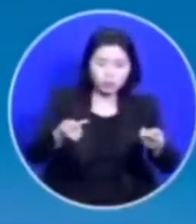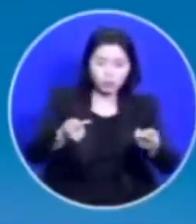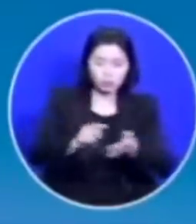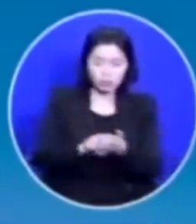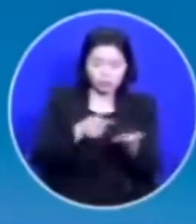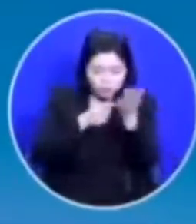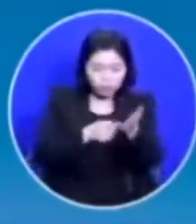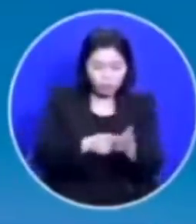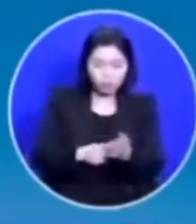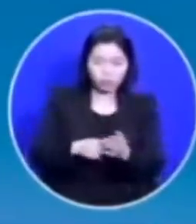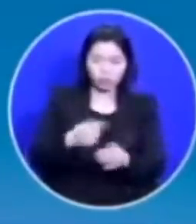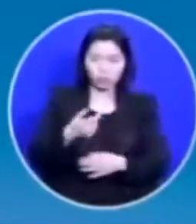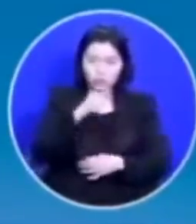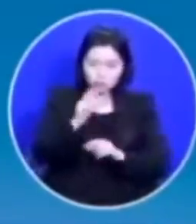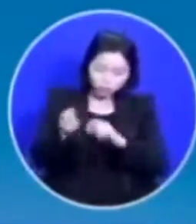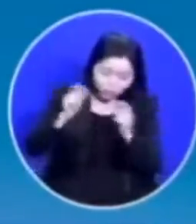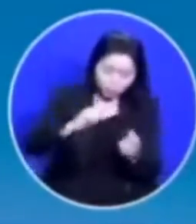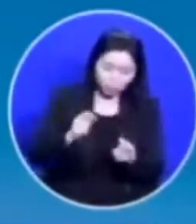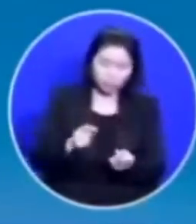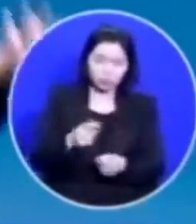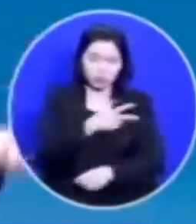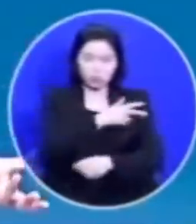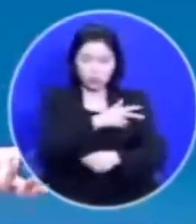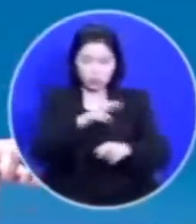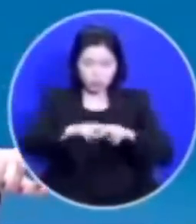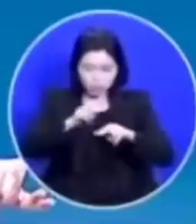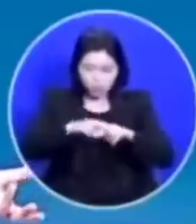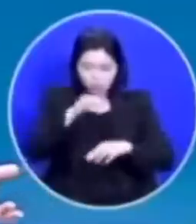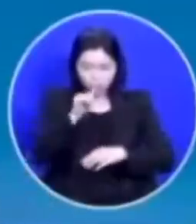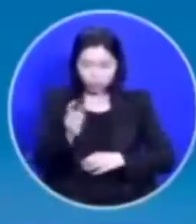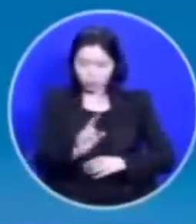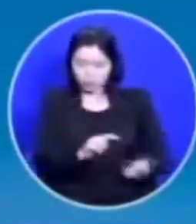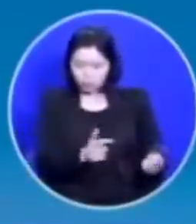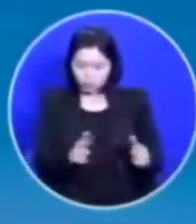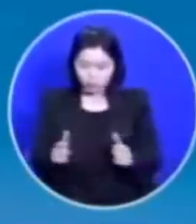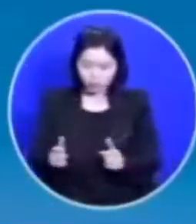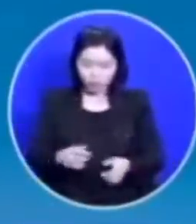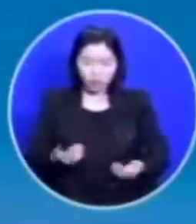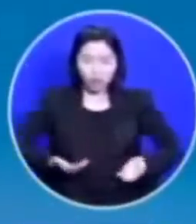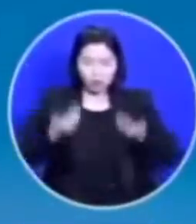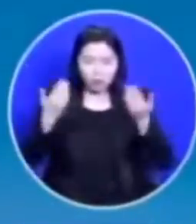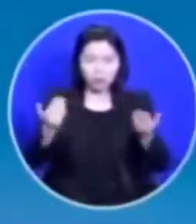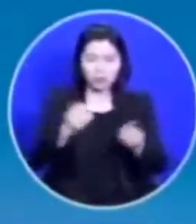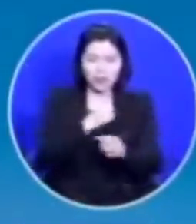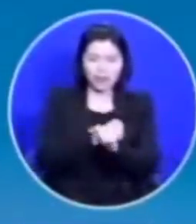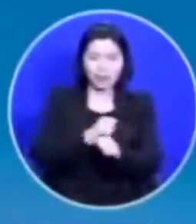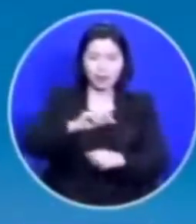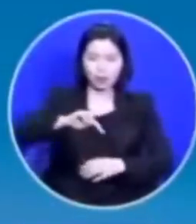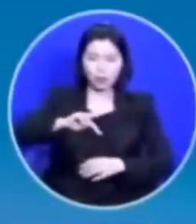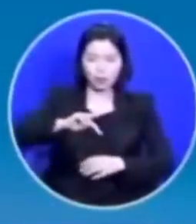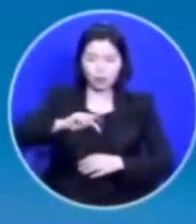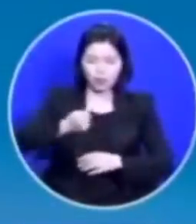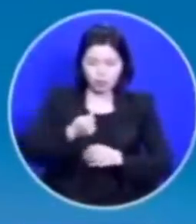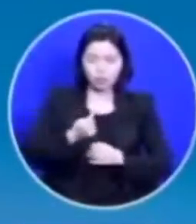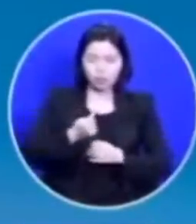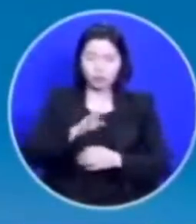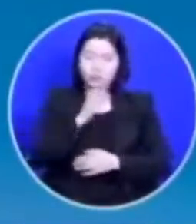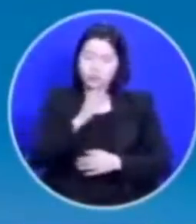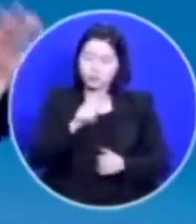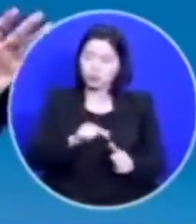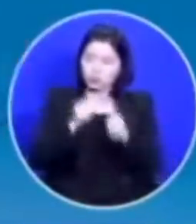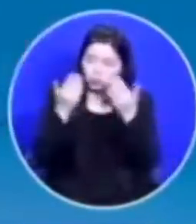그리고 직분이 있고 교회에서 이런 저런 봉사를 한다고 우리가 정말 구원을 받은 것인가 예수님은